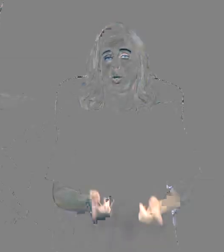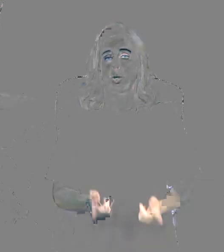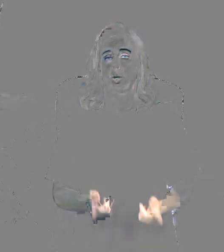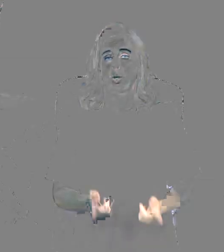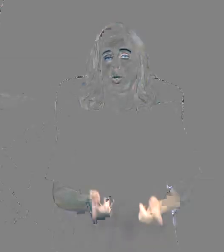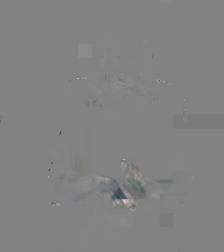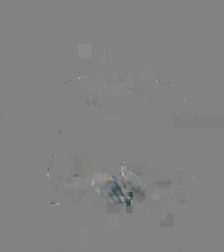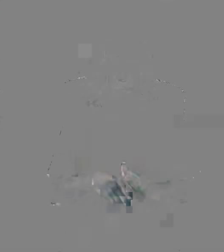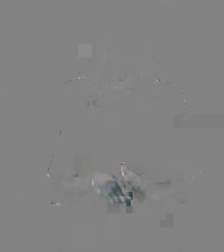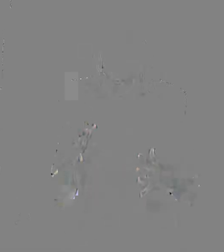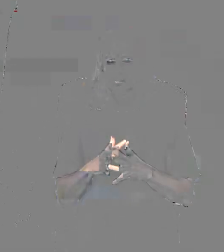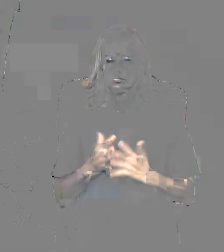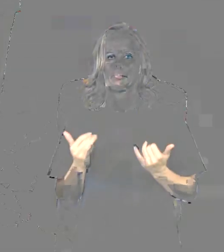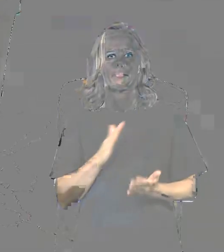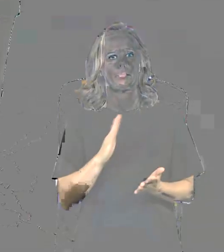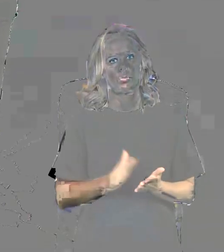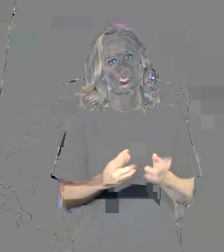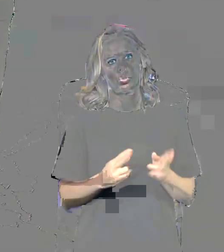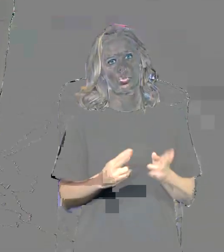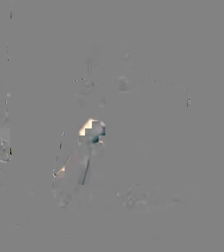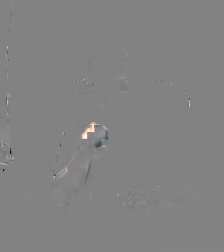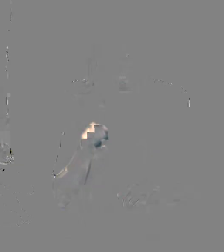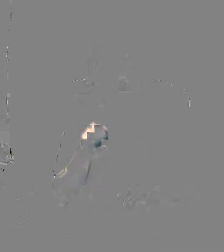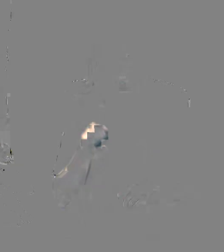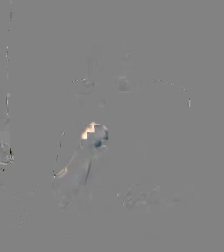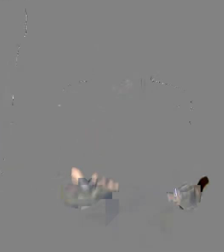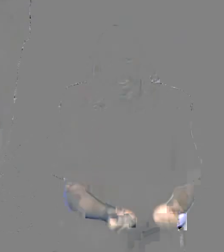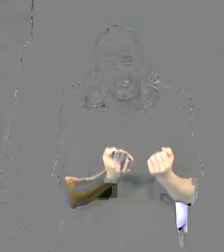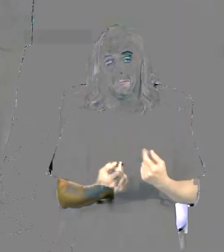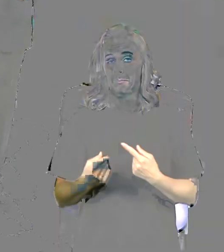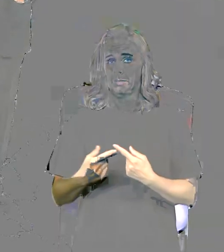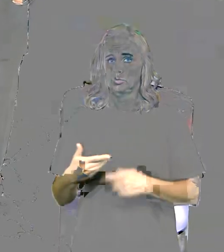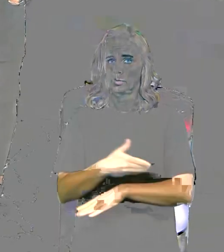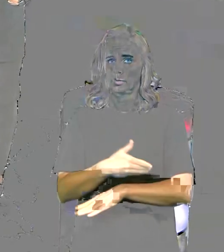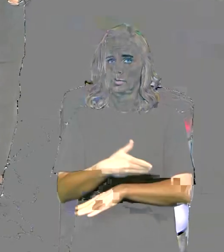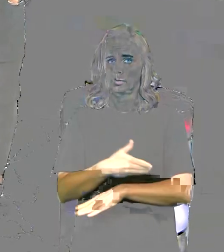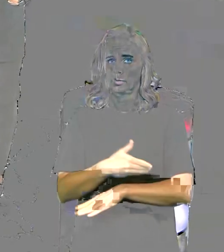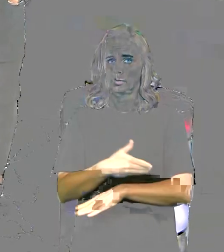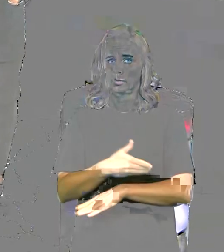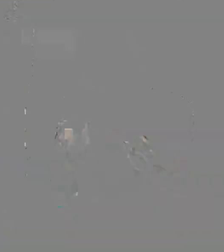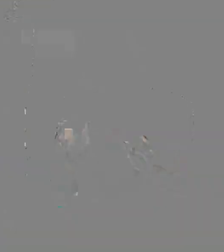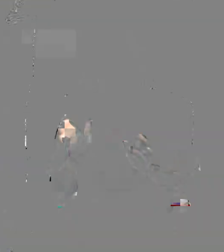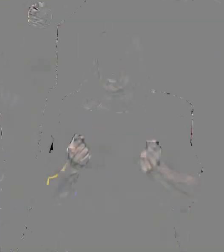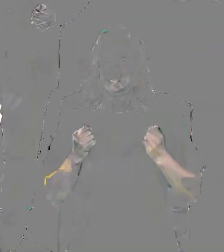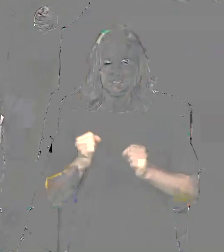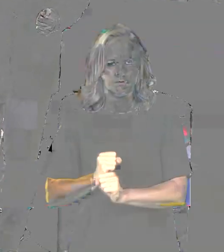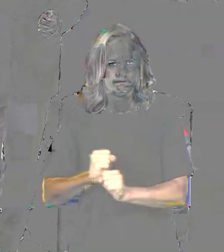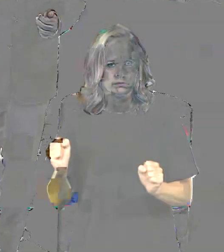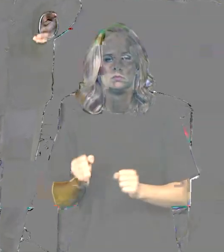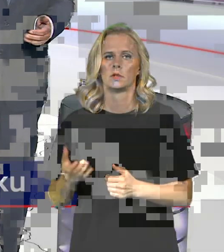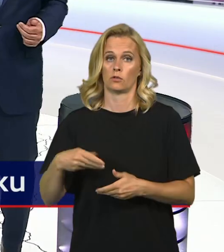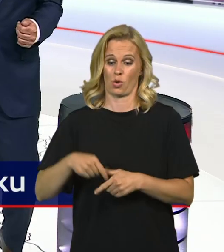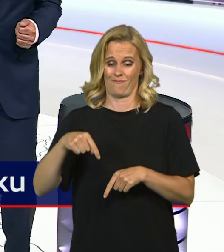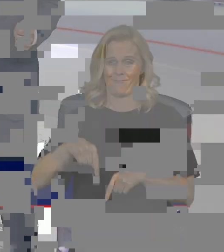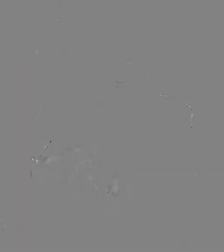...in harming civilians... ...ranice s Českem do... ...pod zemí v tu chvíli